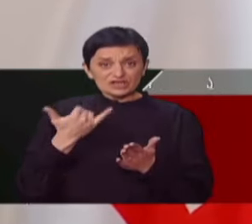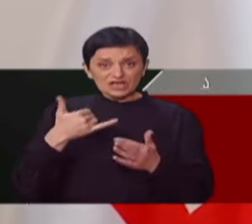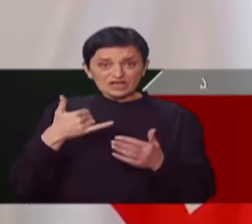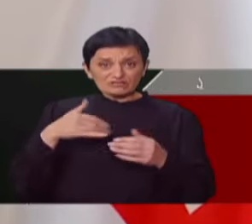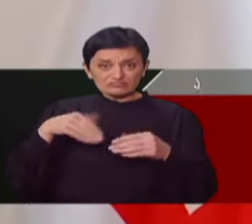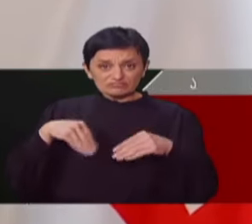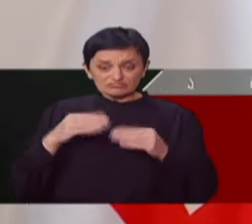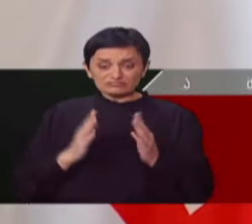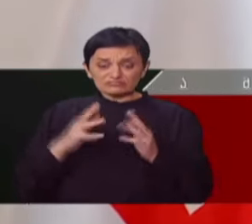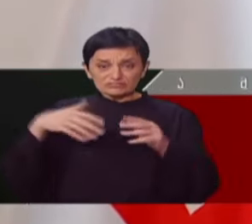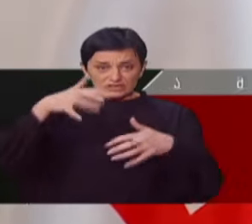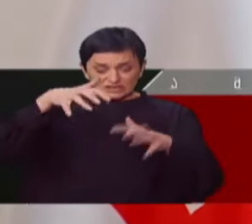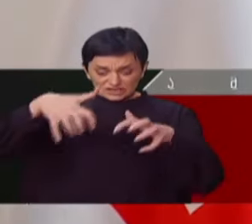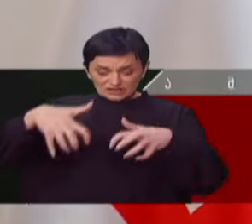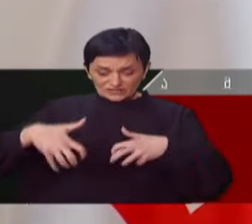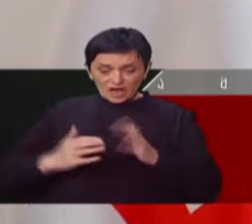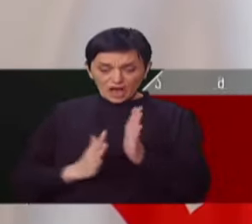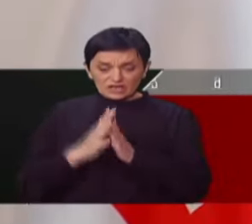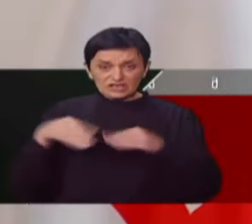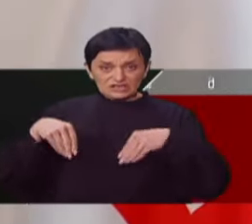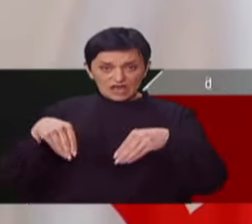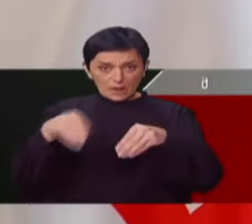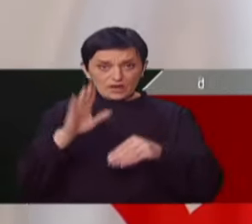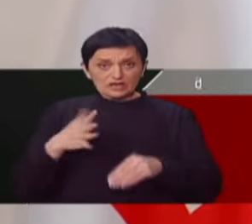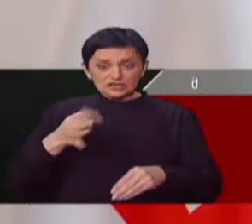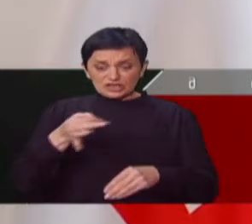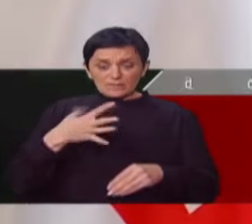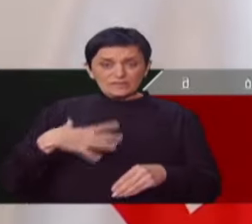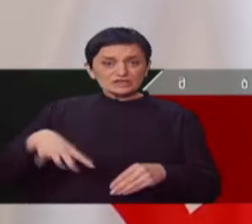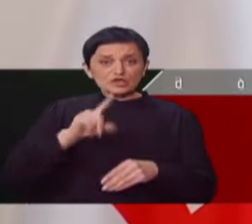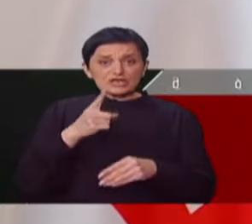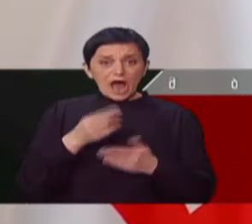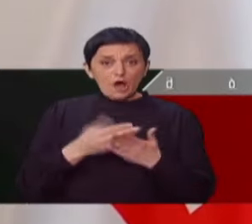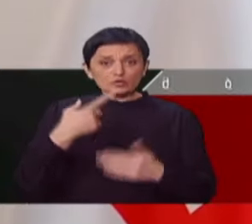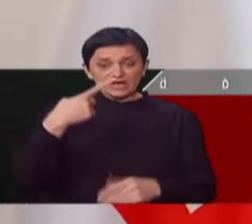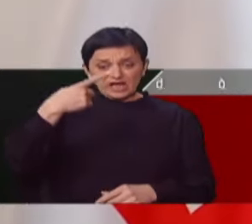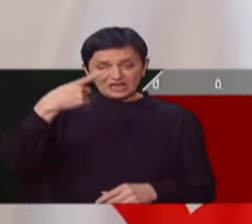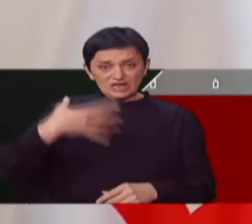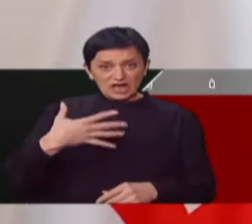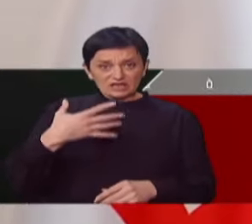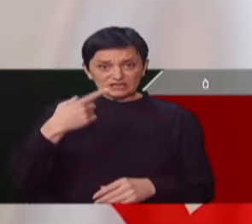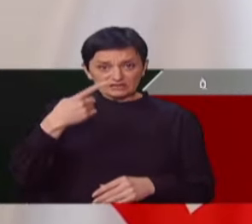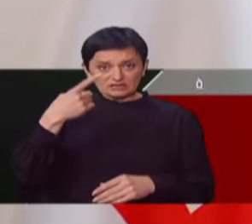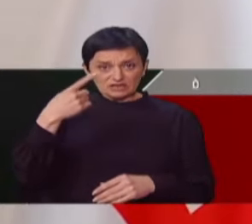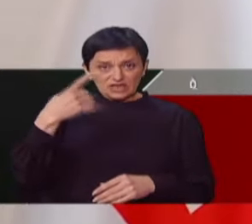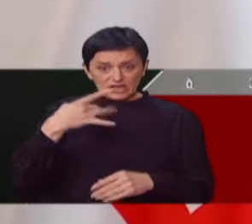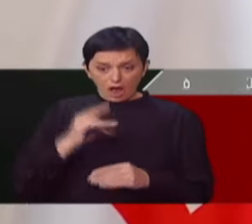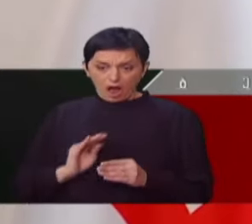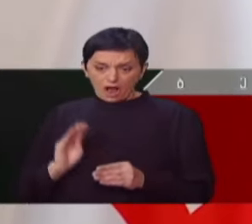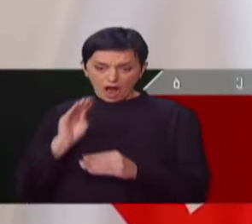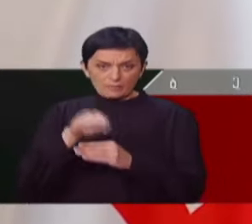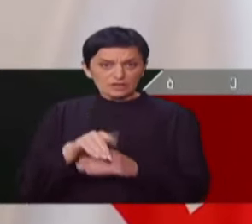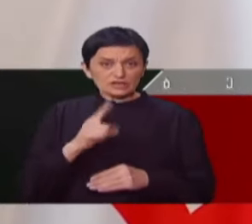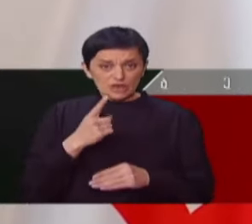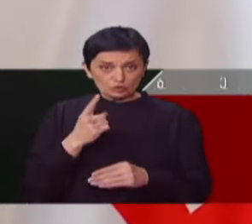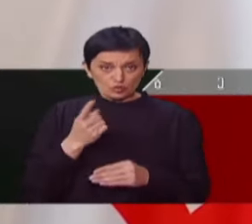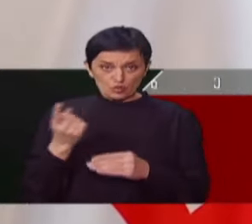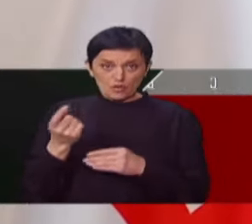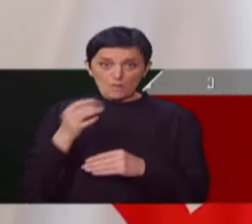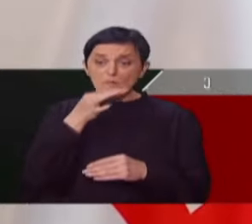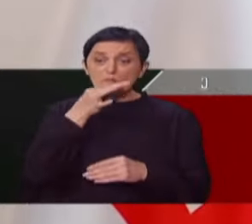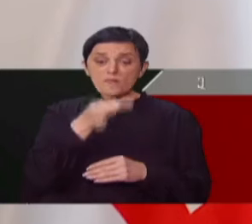Хошиукавия. Асед Зуири, регион Сакартулуши, Таратон Зуири, Деба, Лана Хеврит, Моменталура, Сакартулуши, Рогорский Шамодис, Ай, Амазе, Амабара,